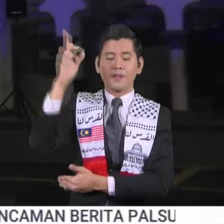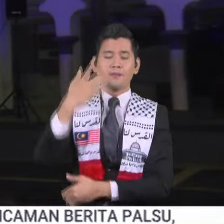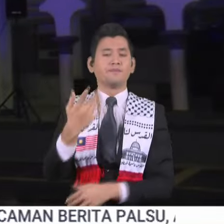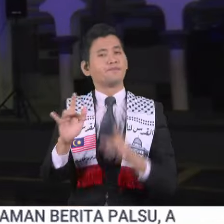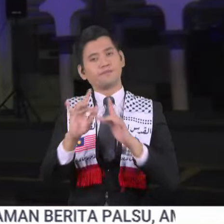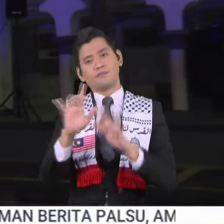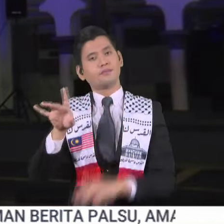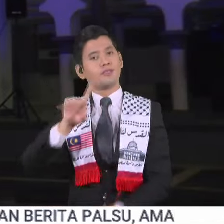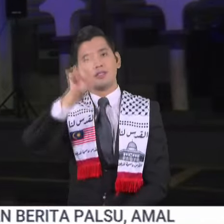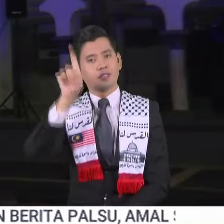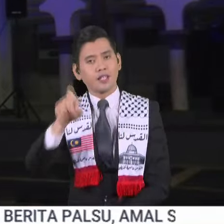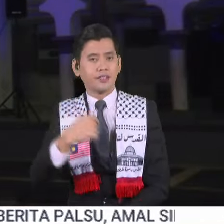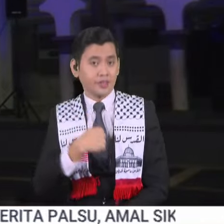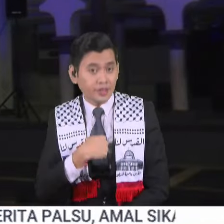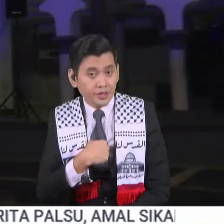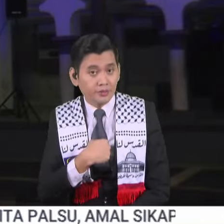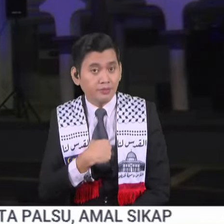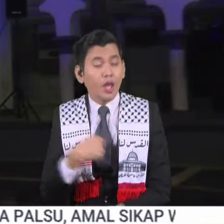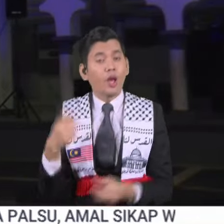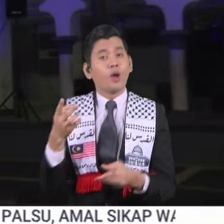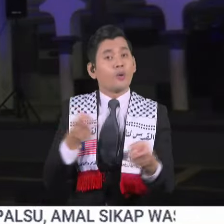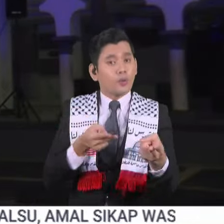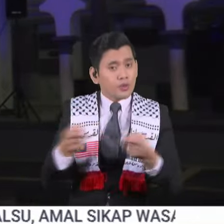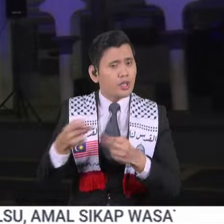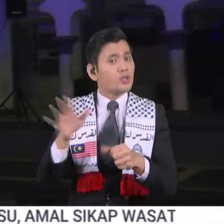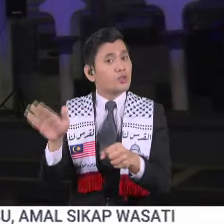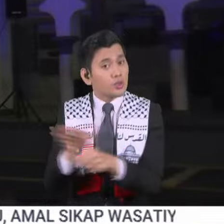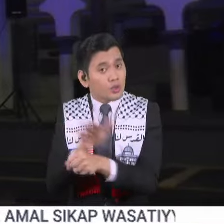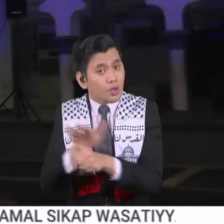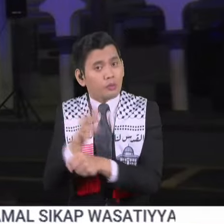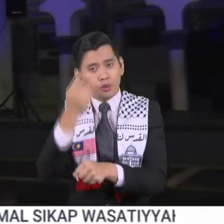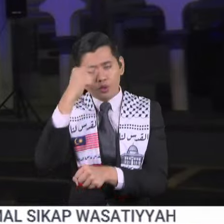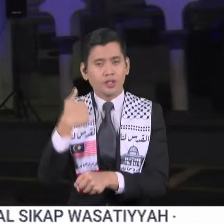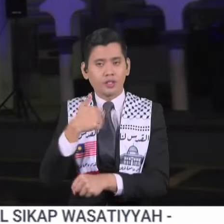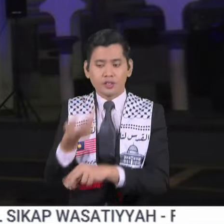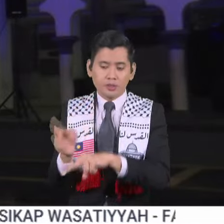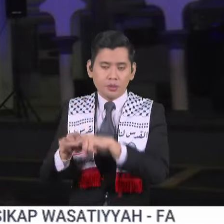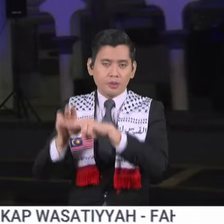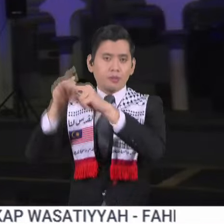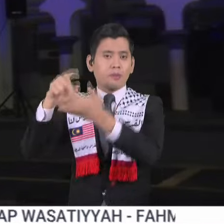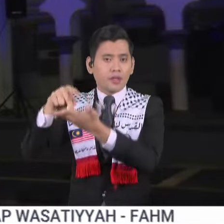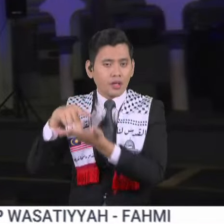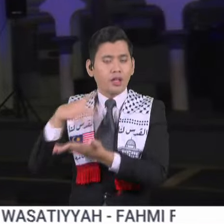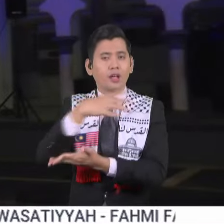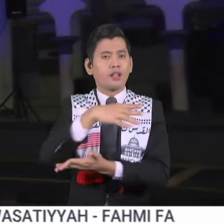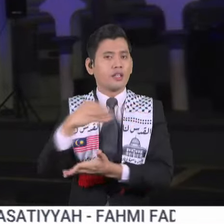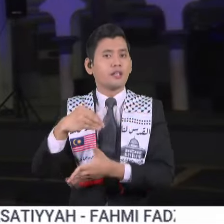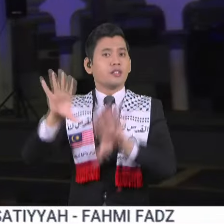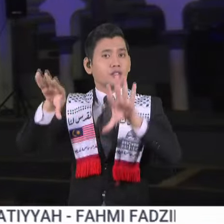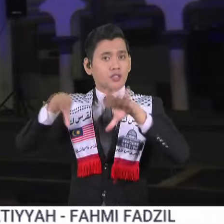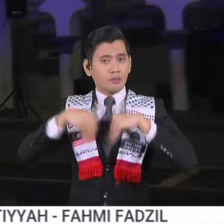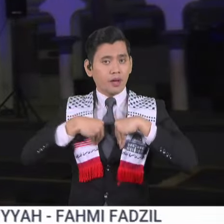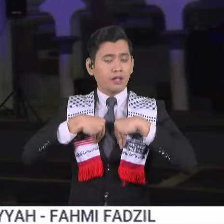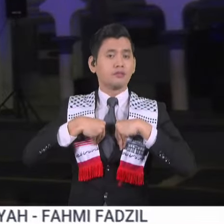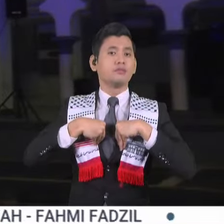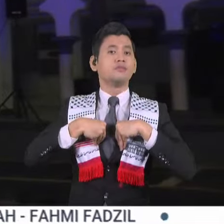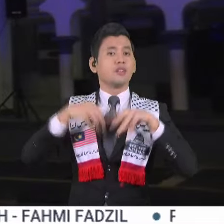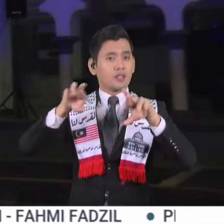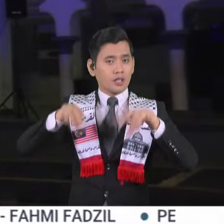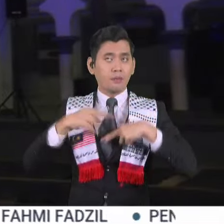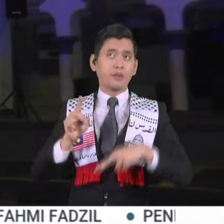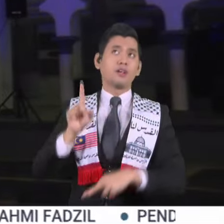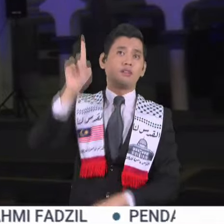Tepuk dada tanya iman. Adakah usaha tersebut cukup melayakkan diri mendapatkan keampunan dan keredaan Allah